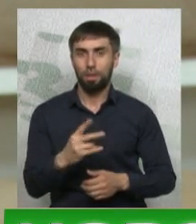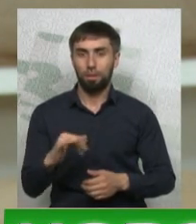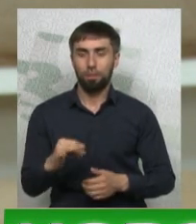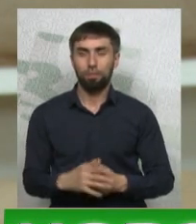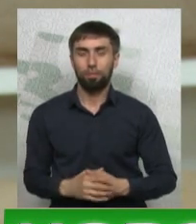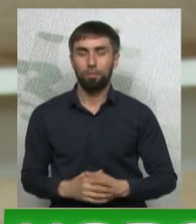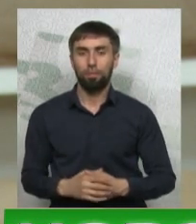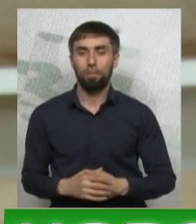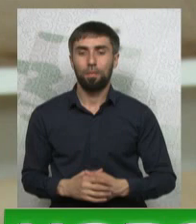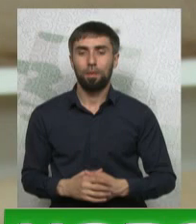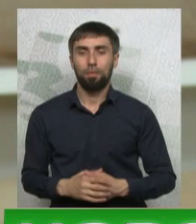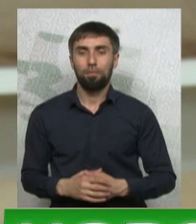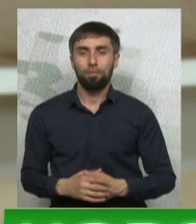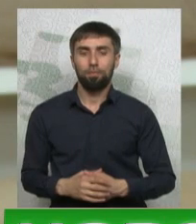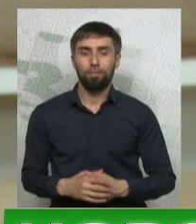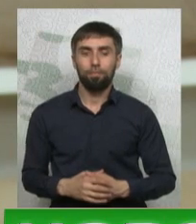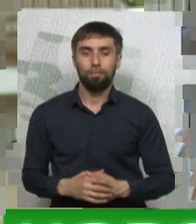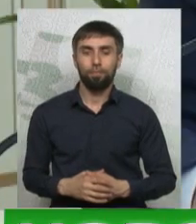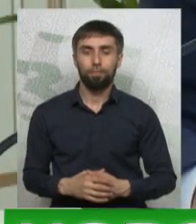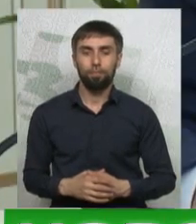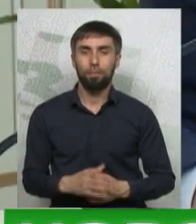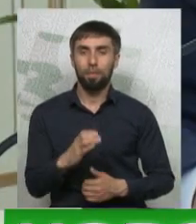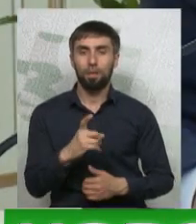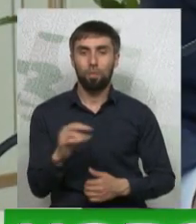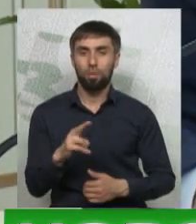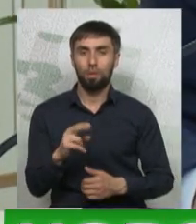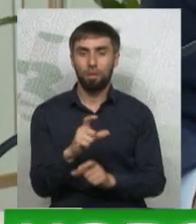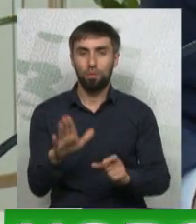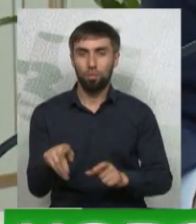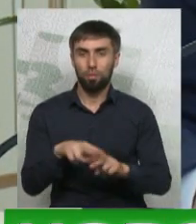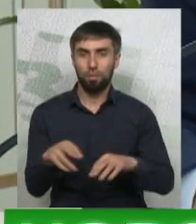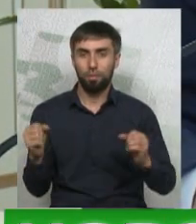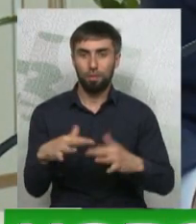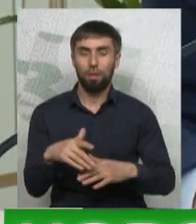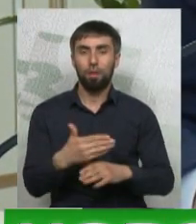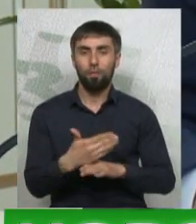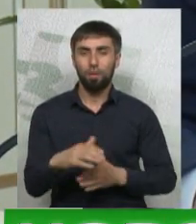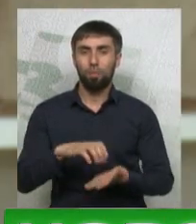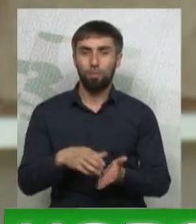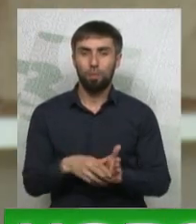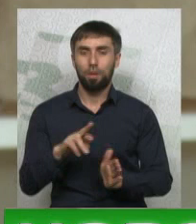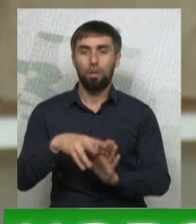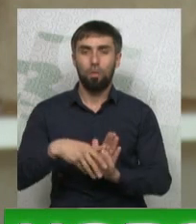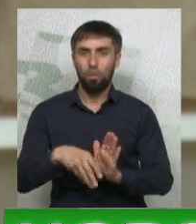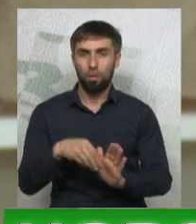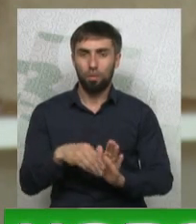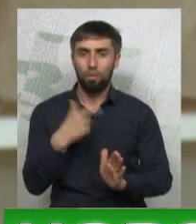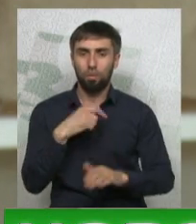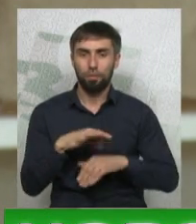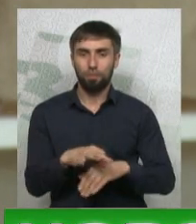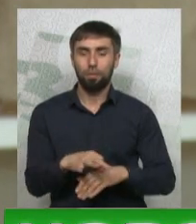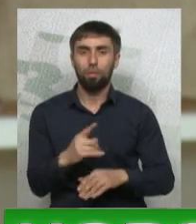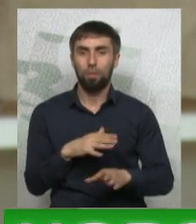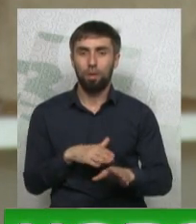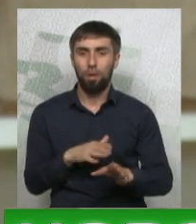функции представительного органа осуществляет сход граждан. Определение помещений для голосования так, чтобы обеспечить